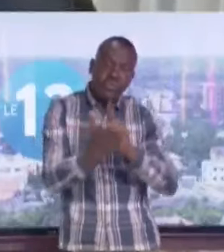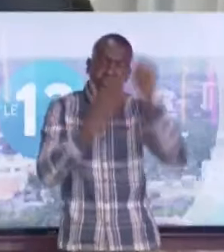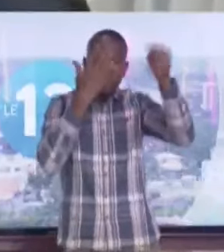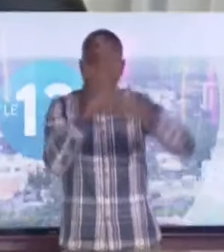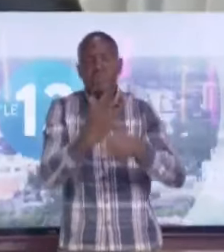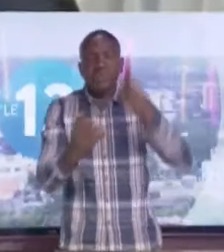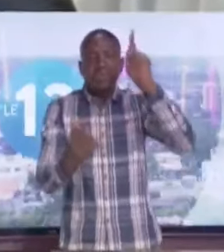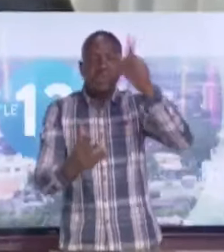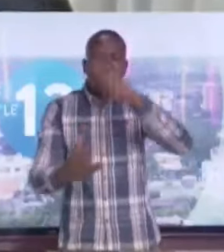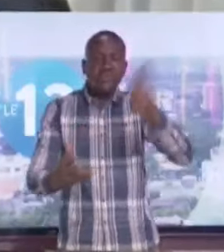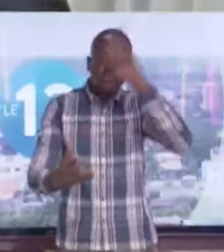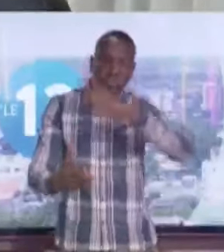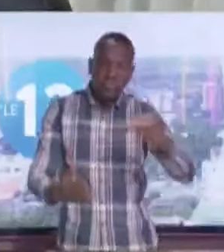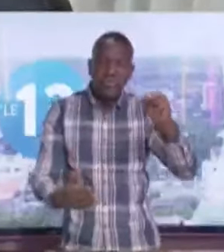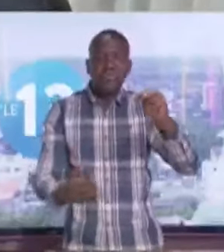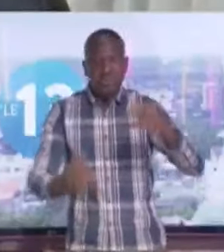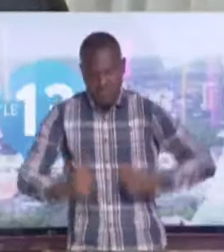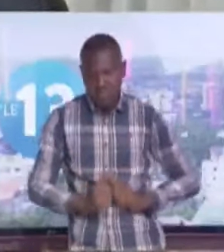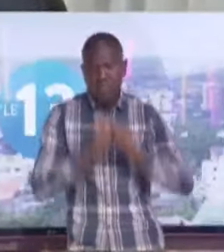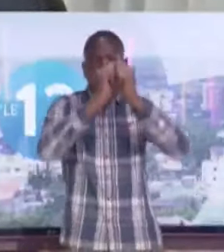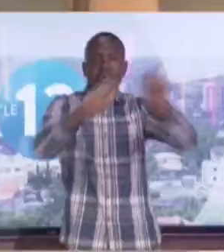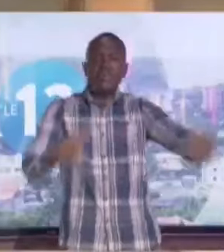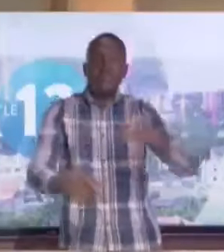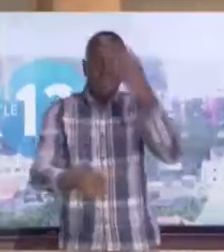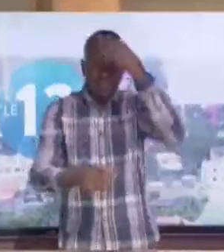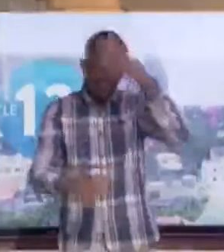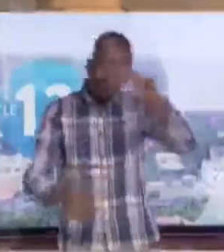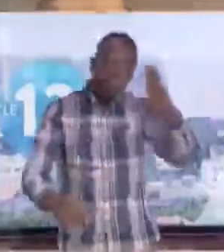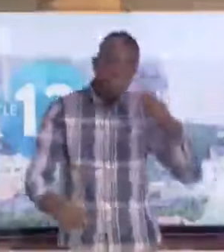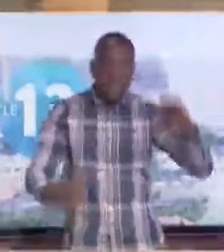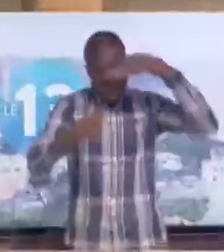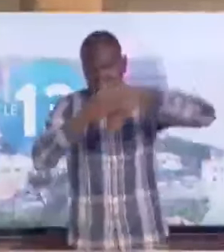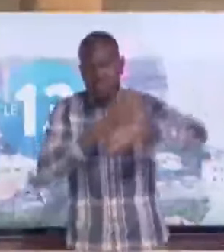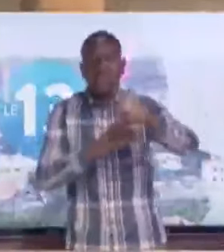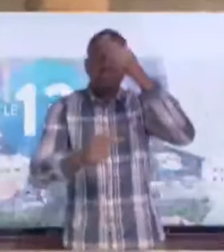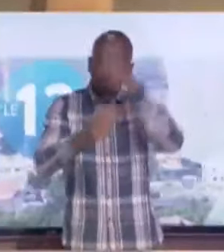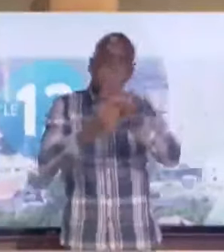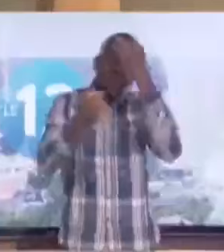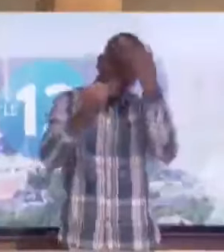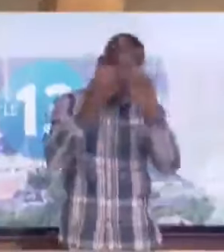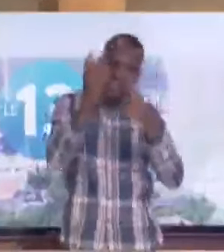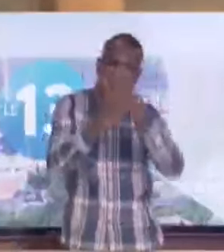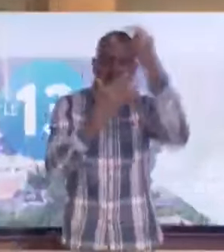compte accompagner le gouvernement burkinabé dans l'exécution de ce projet.